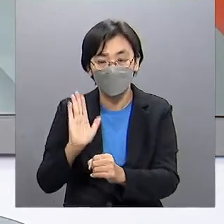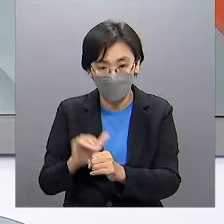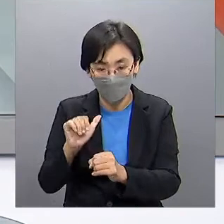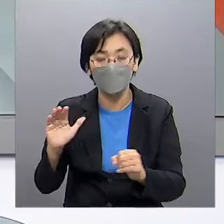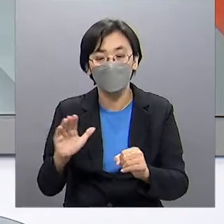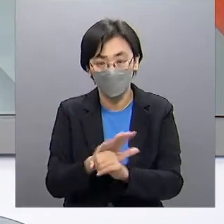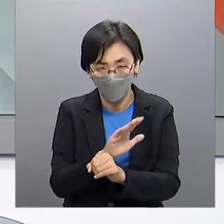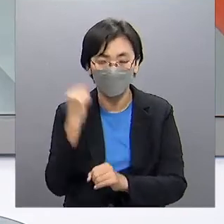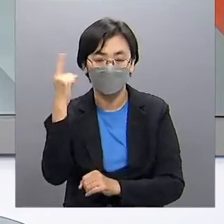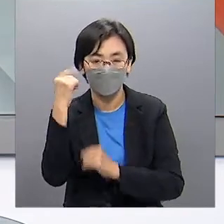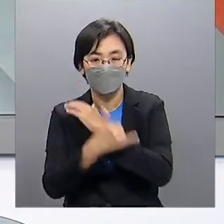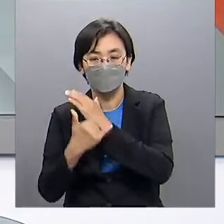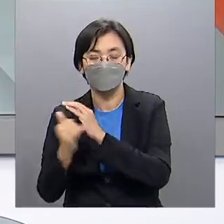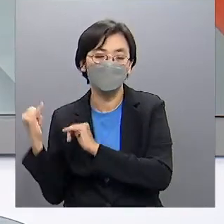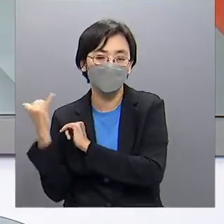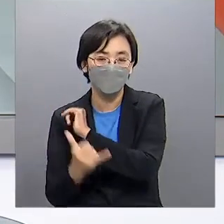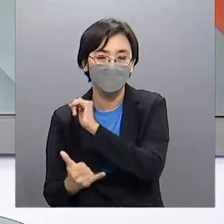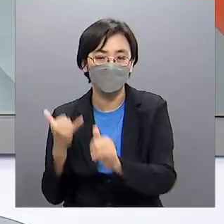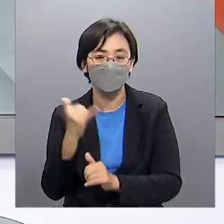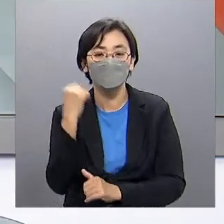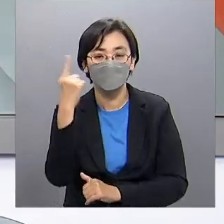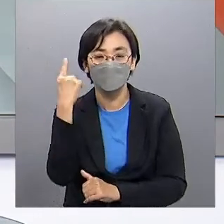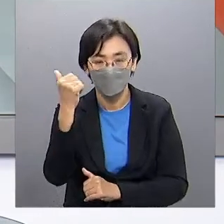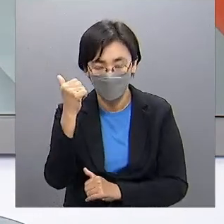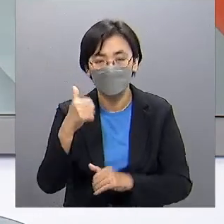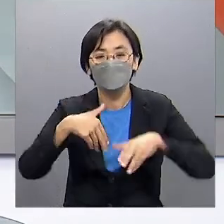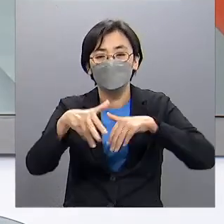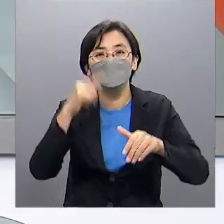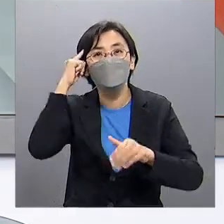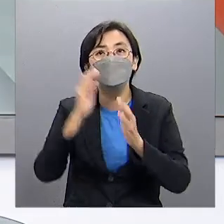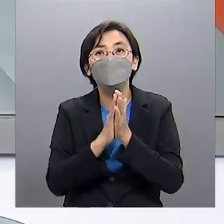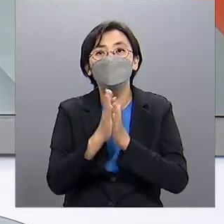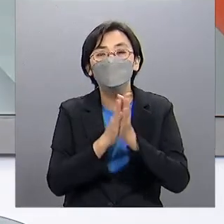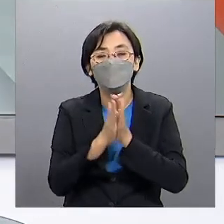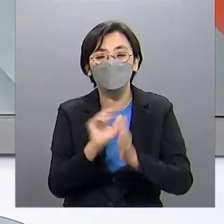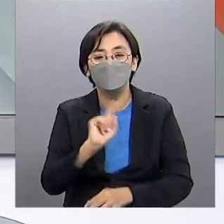ติสามารถเข้ามาได้ความหวังของคนในพื้นที่ตอนนี้ระยะสั้นก็คือนักท่องเที่ยวชาวไทยนะครับ